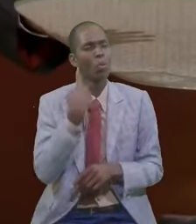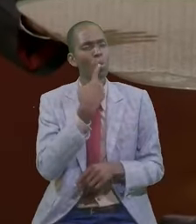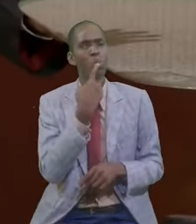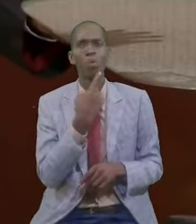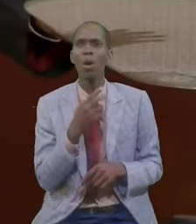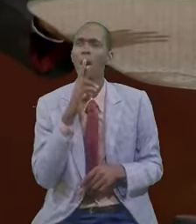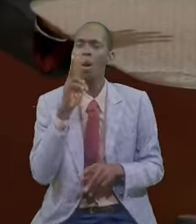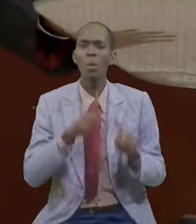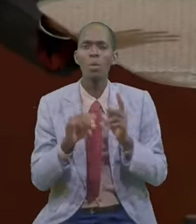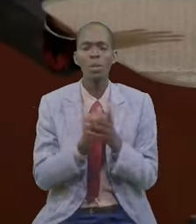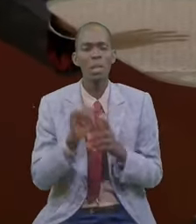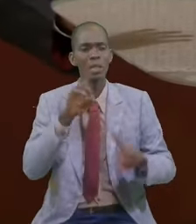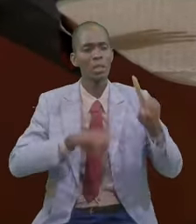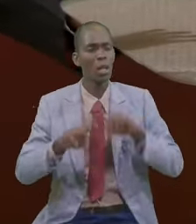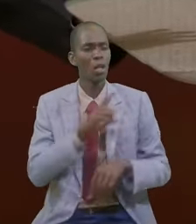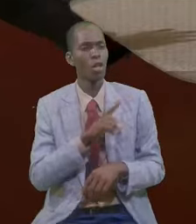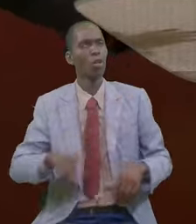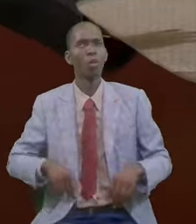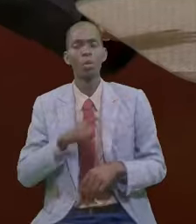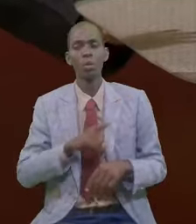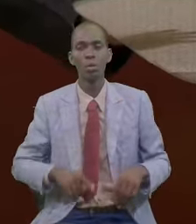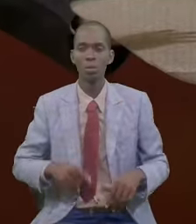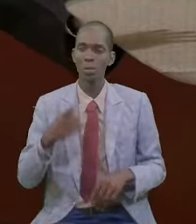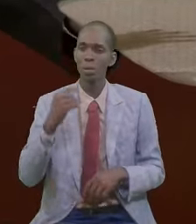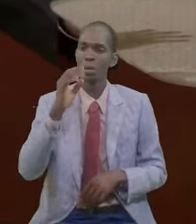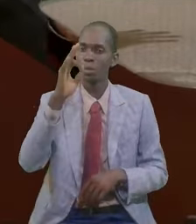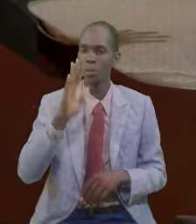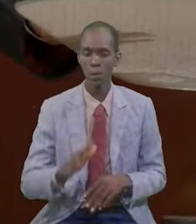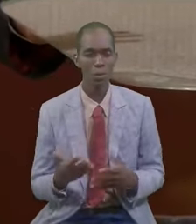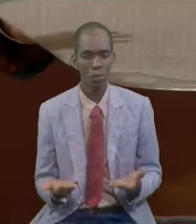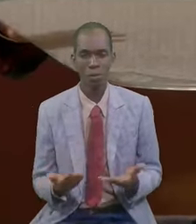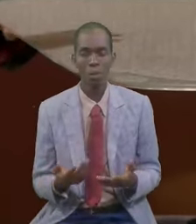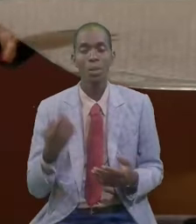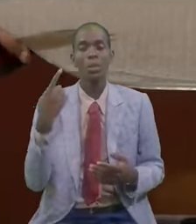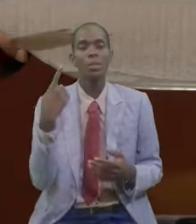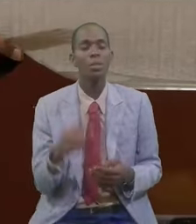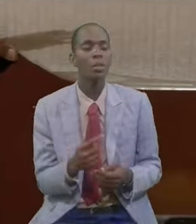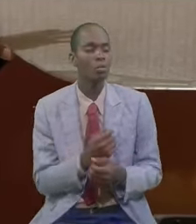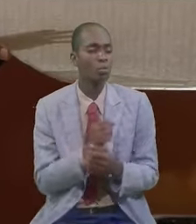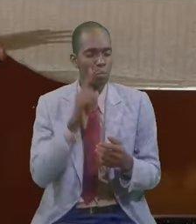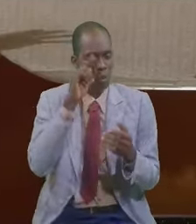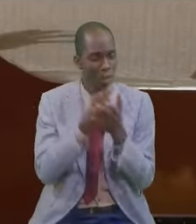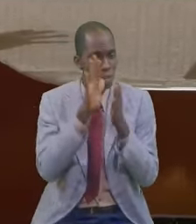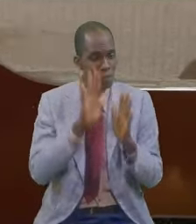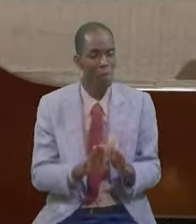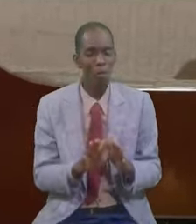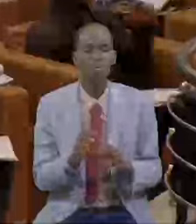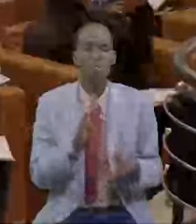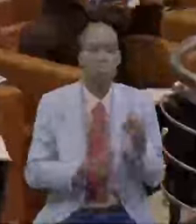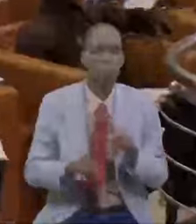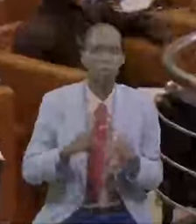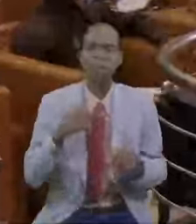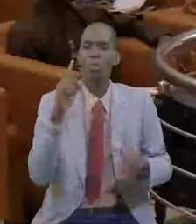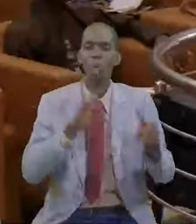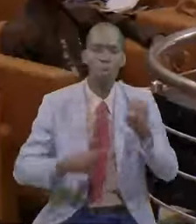Seigneur, Seigneur, le prédicateur dit Seigneur, Seigneur, ils disent Seigneur, Seigneur. Le soin disant,